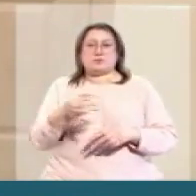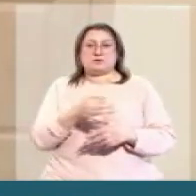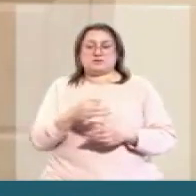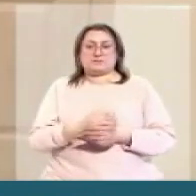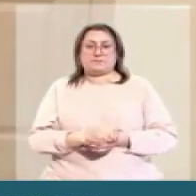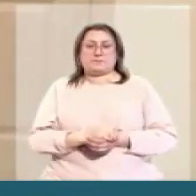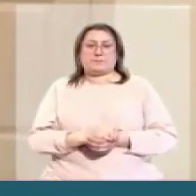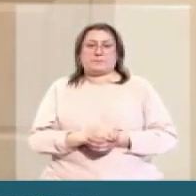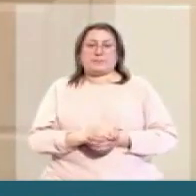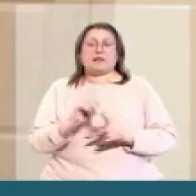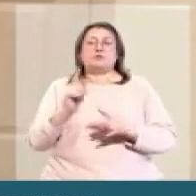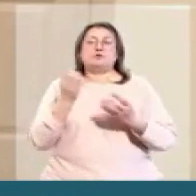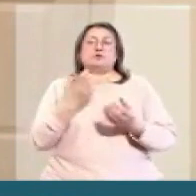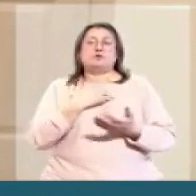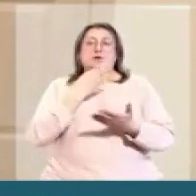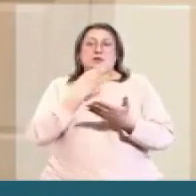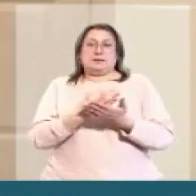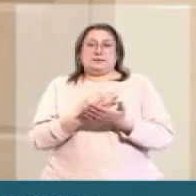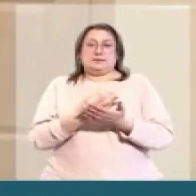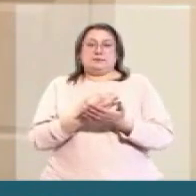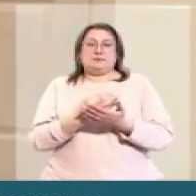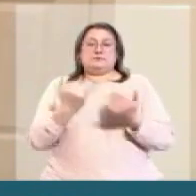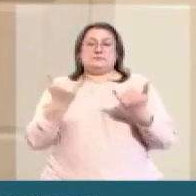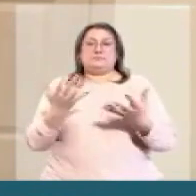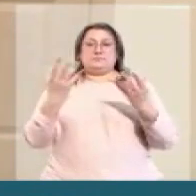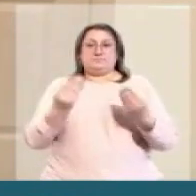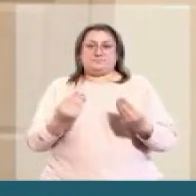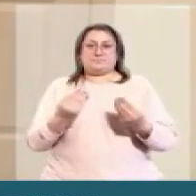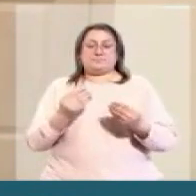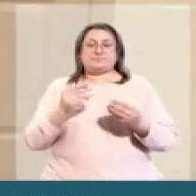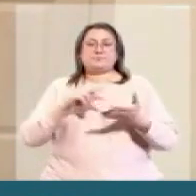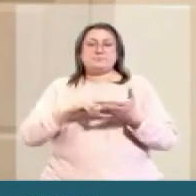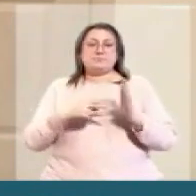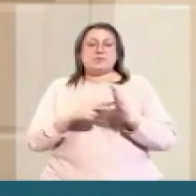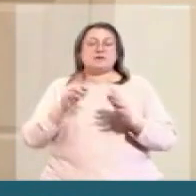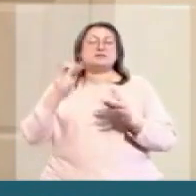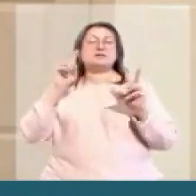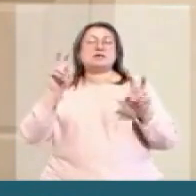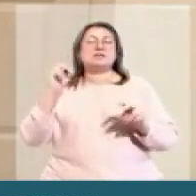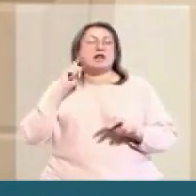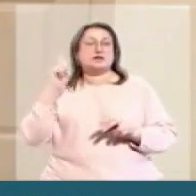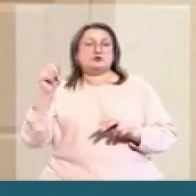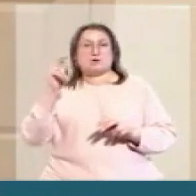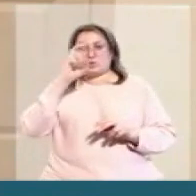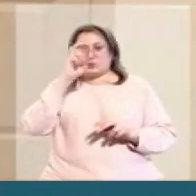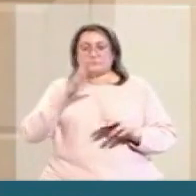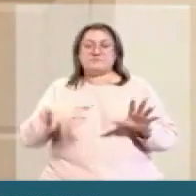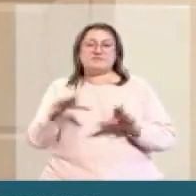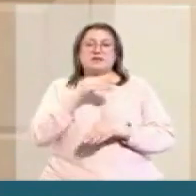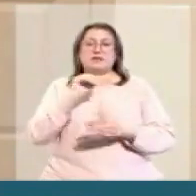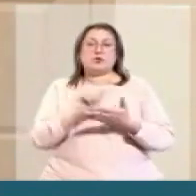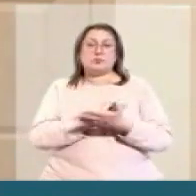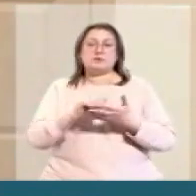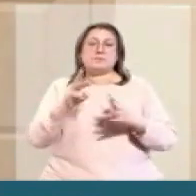области. Что еще хочется отметить, на сегодняшний день в рамках концепции слышащего государства абсолютно все документы